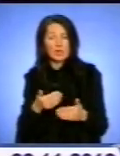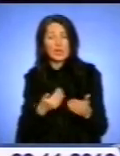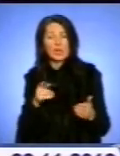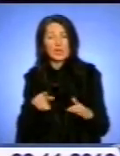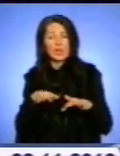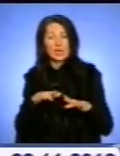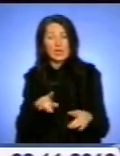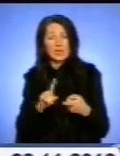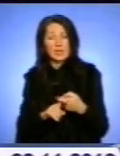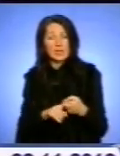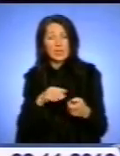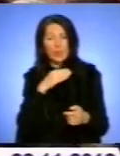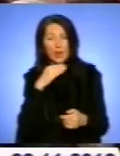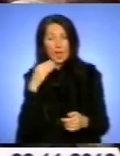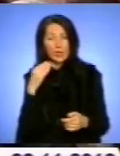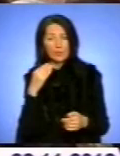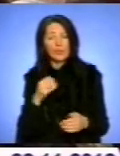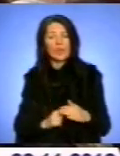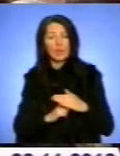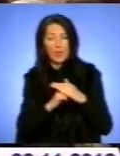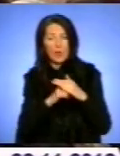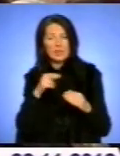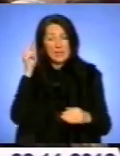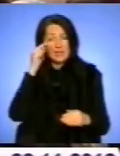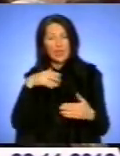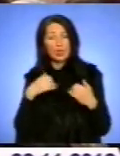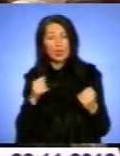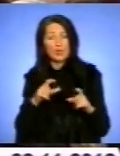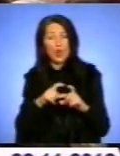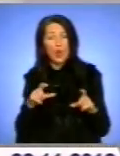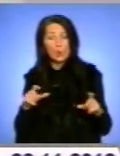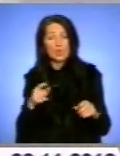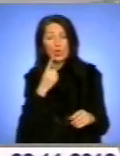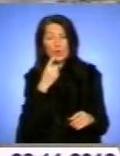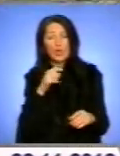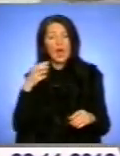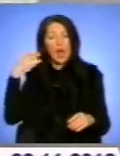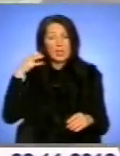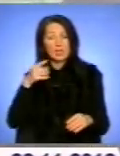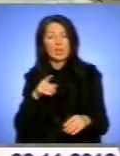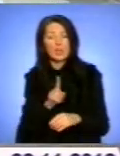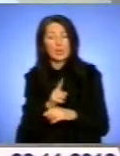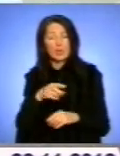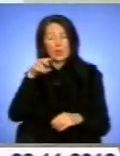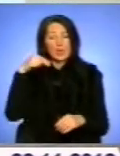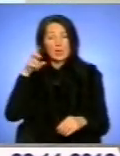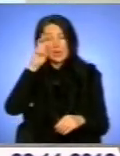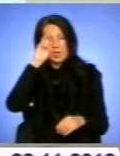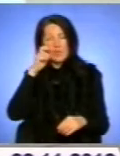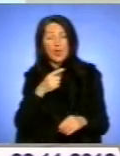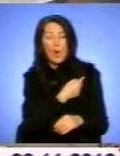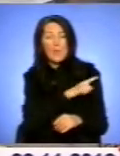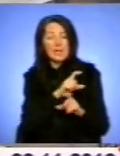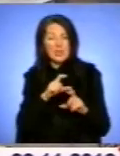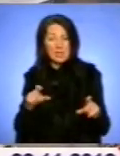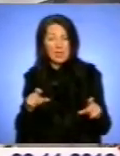дій залежить багато. На базі навчально-оздоровчого комплексу «Червона калина» Тернопільського державного медичного університету імені Івана Горбачевського, що у